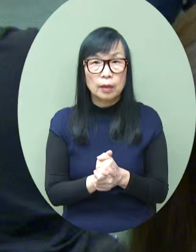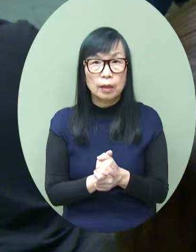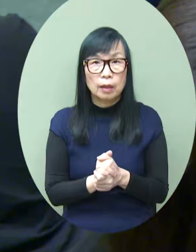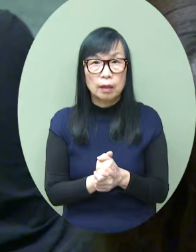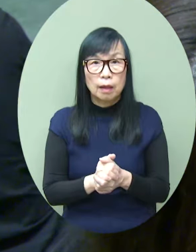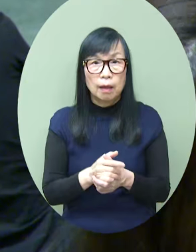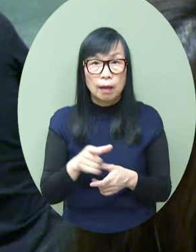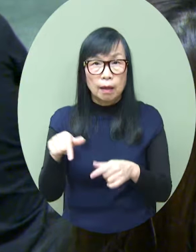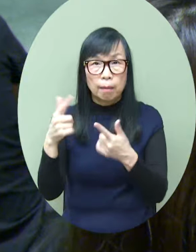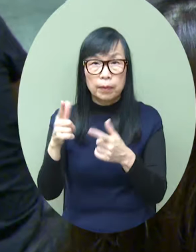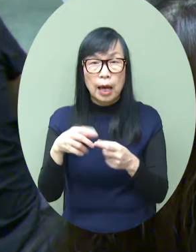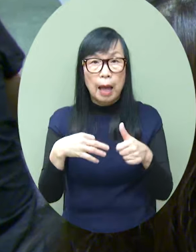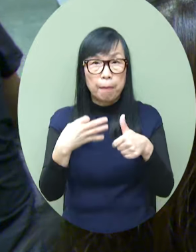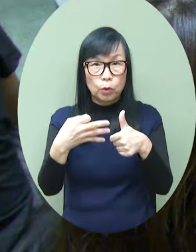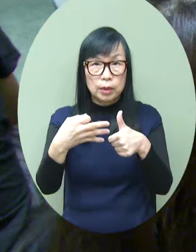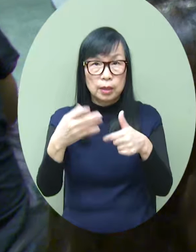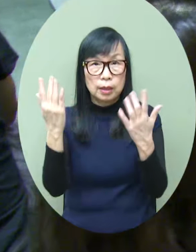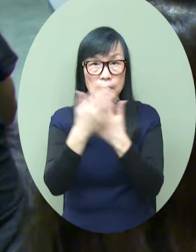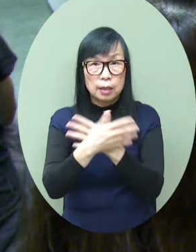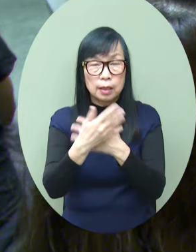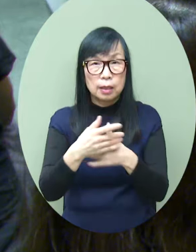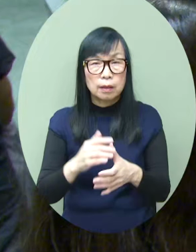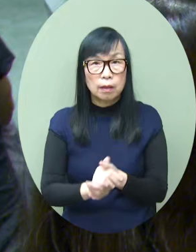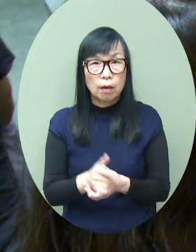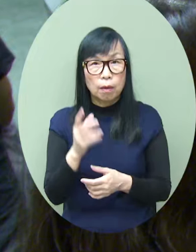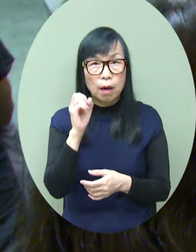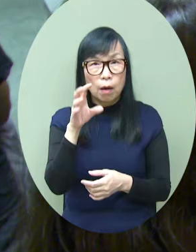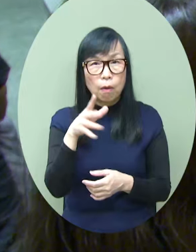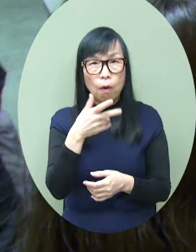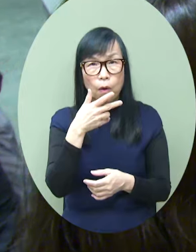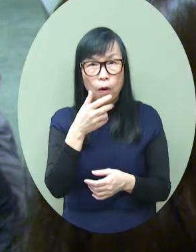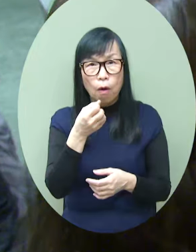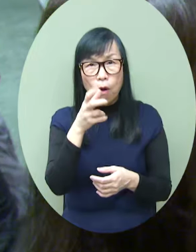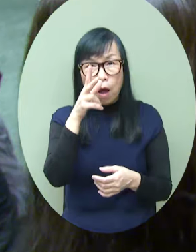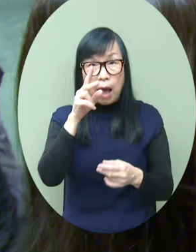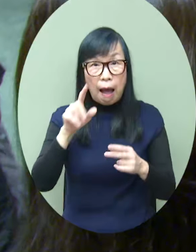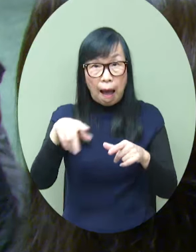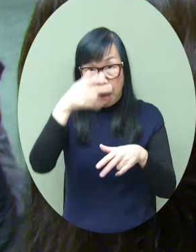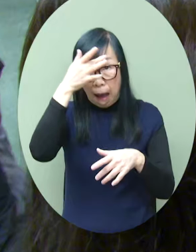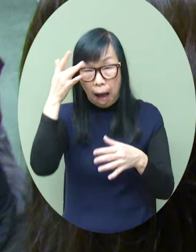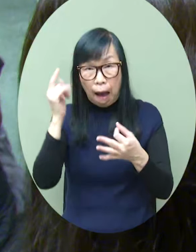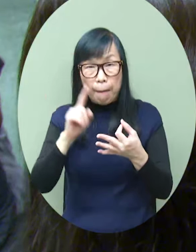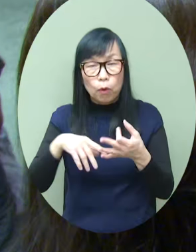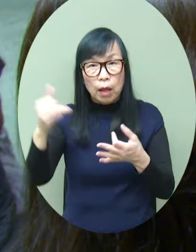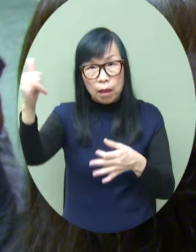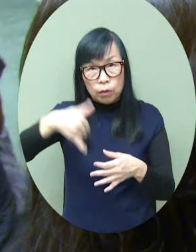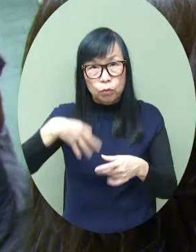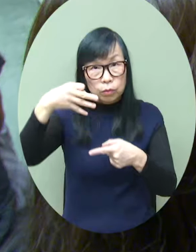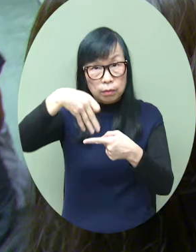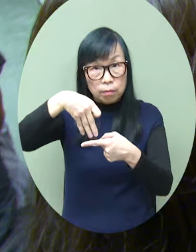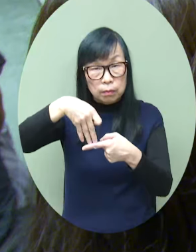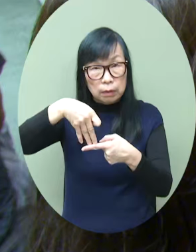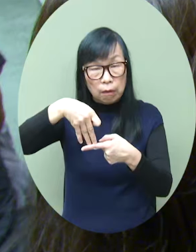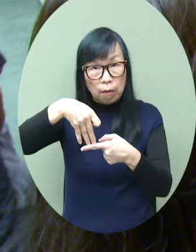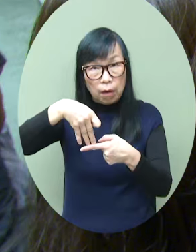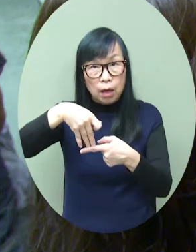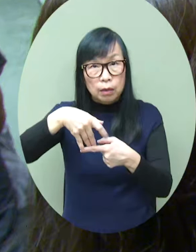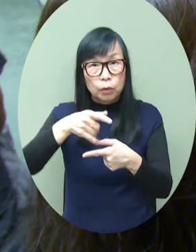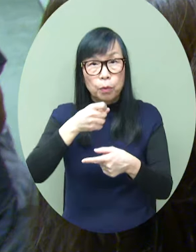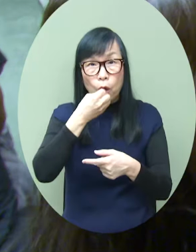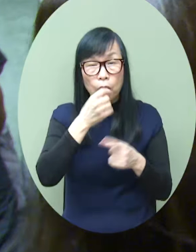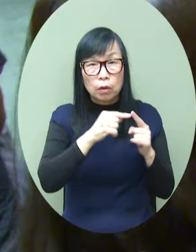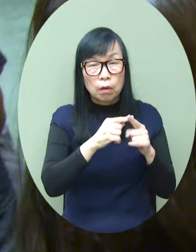早晨，係林太 TVB。最近就有報道話，其實主管香港事務嘅京官夏寶龍咧，其實都南下嚟到深圳咁啊，會晤一啲香港